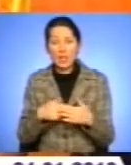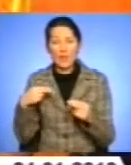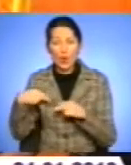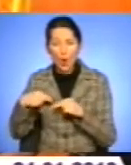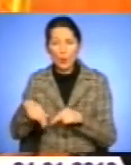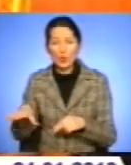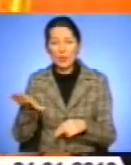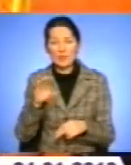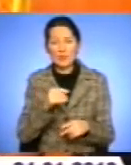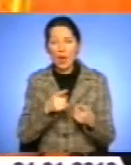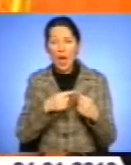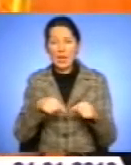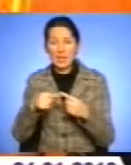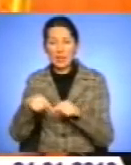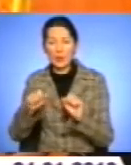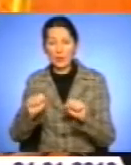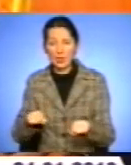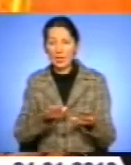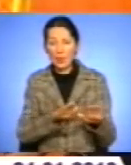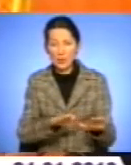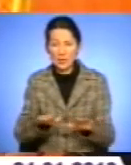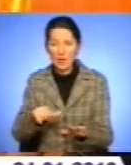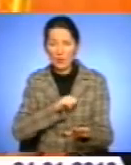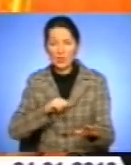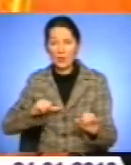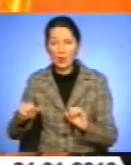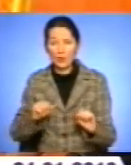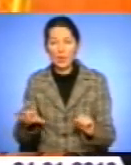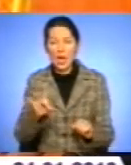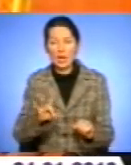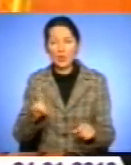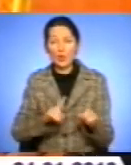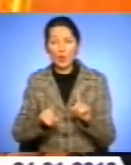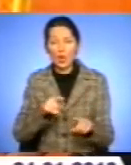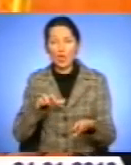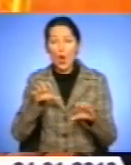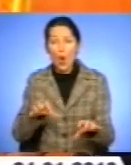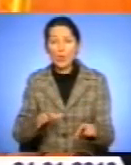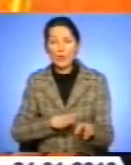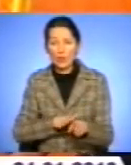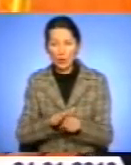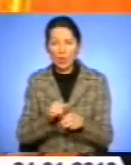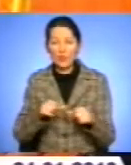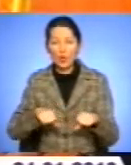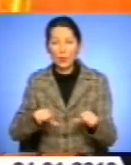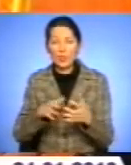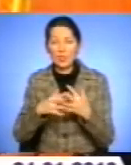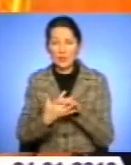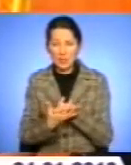людей, він виходить з простої сім'ї і думаю, що очолювавши районну державну адміністрацію,